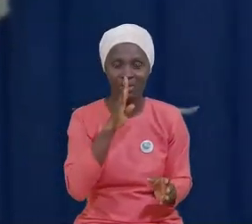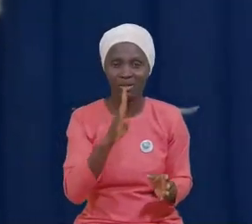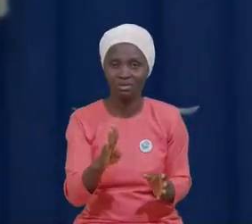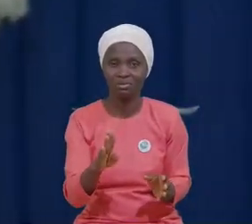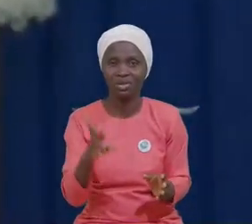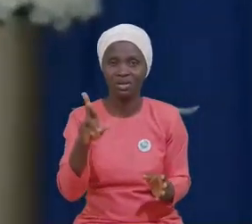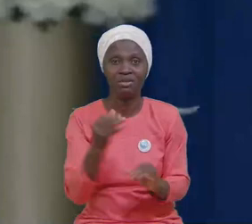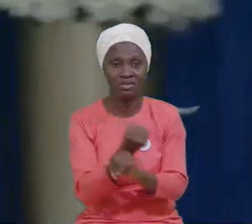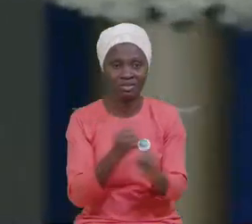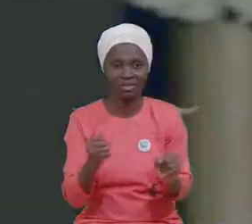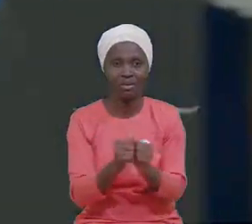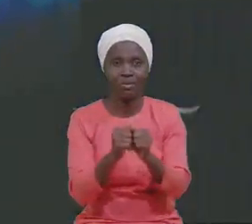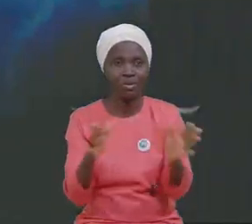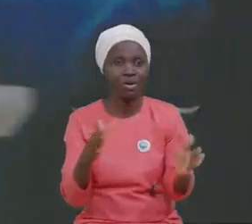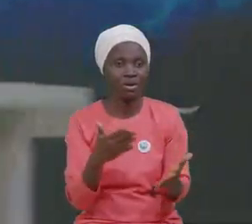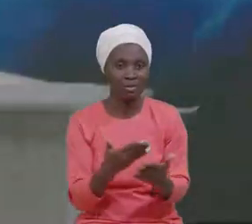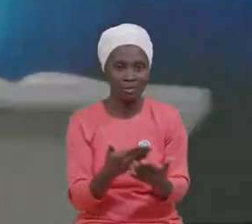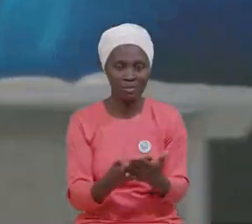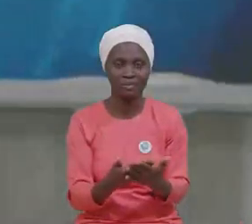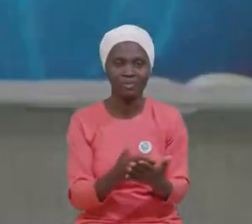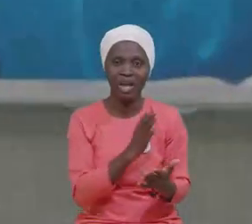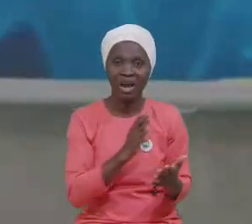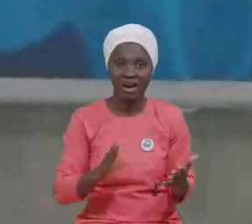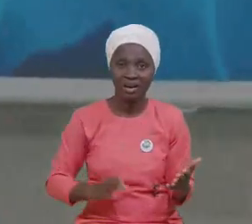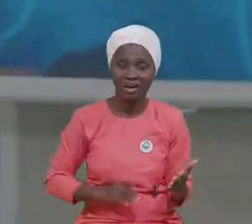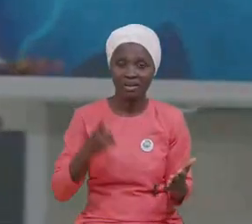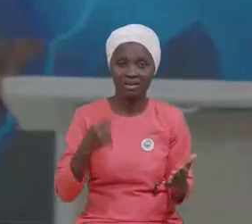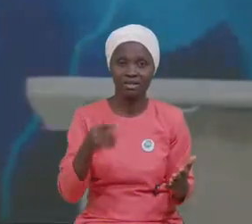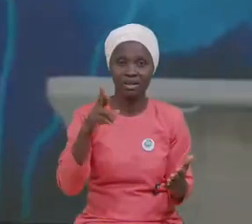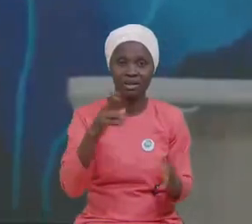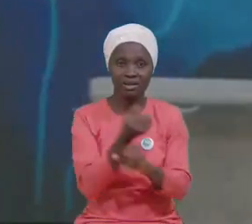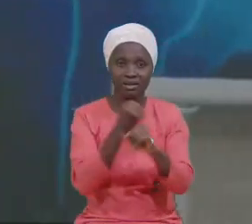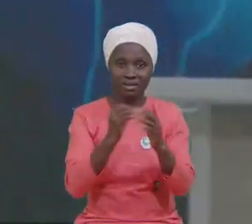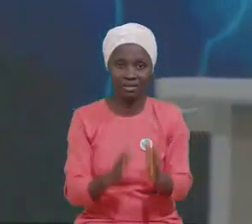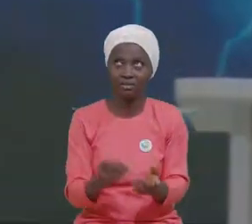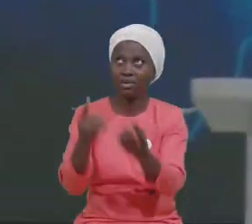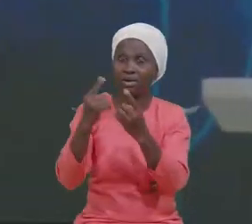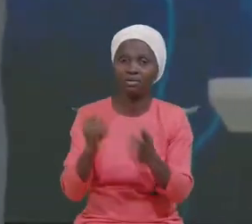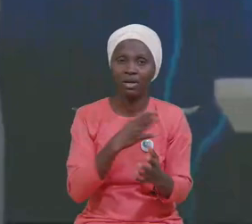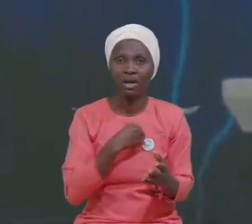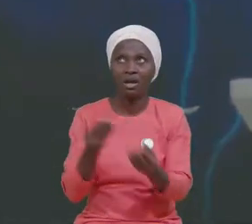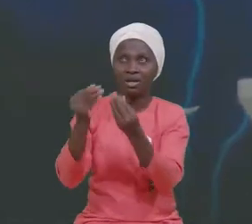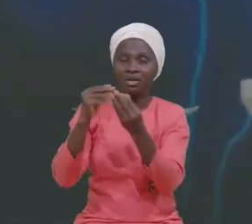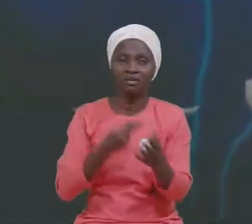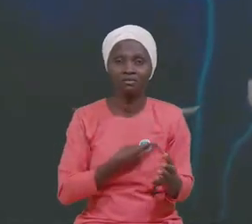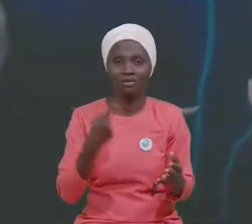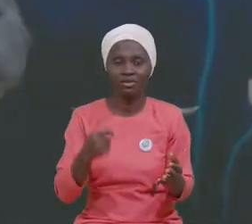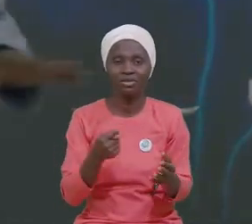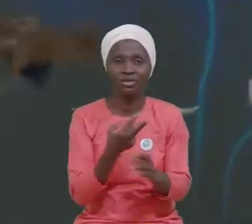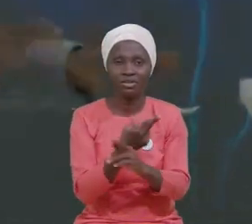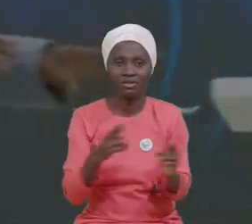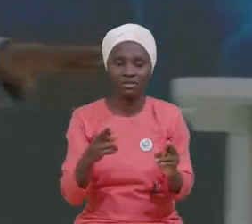vous serez rachetés. Christ le Rédempteur vient, et il nous donne la